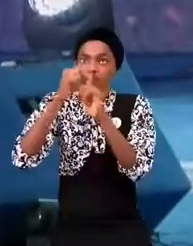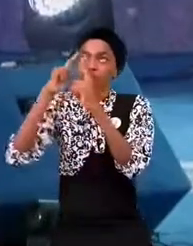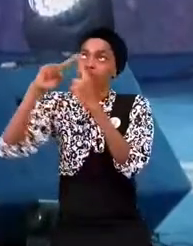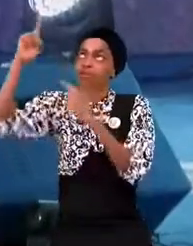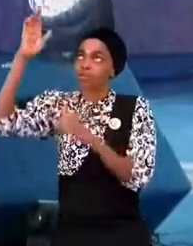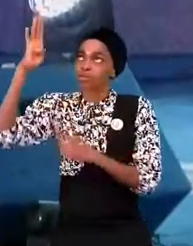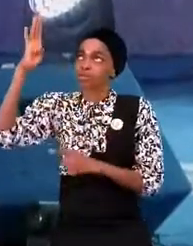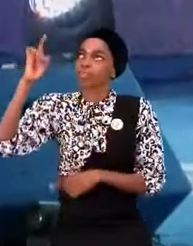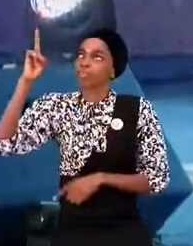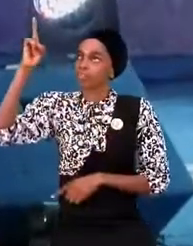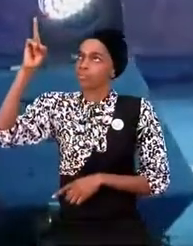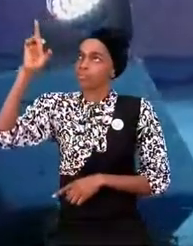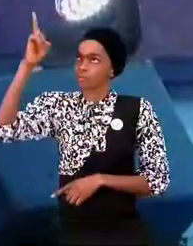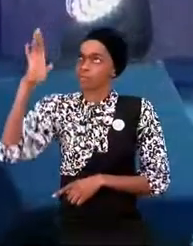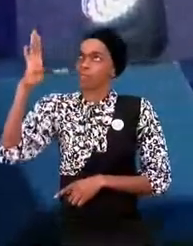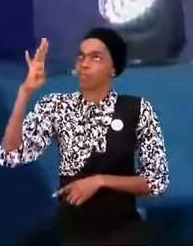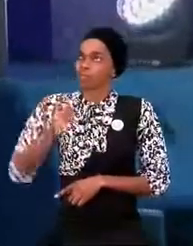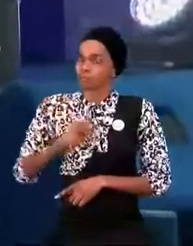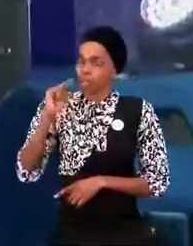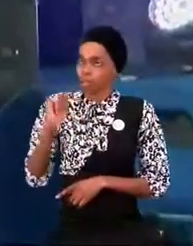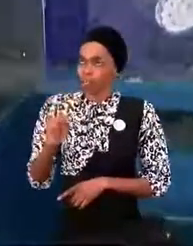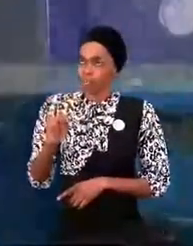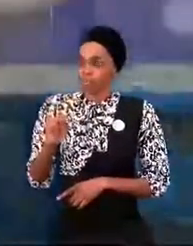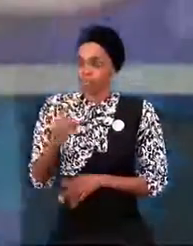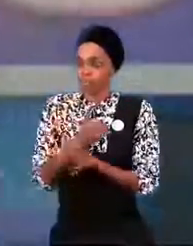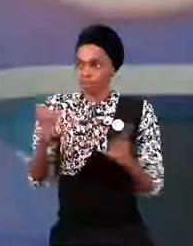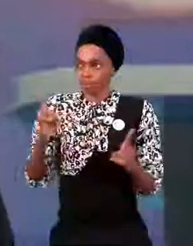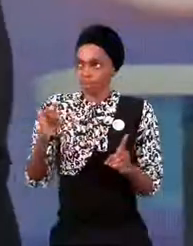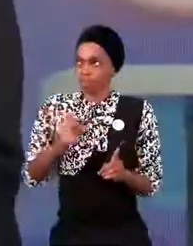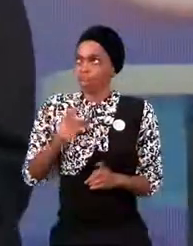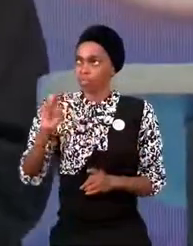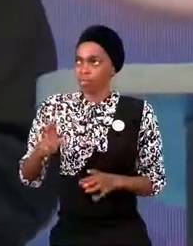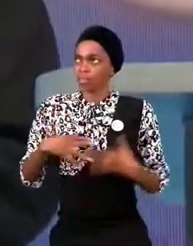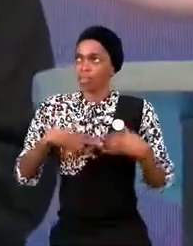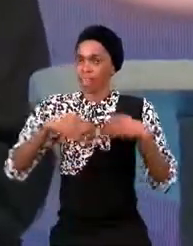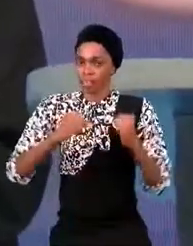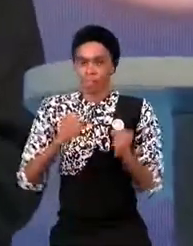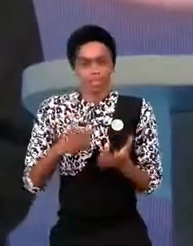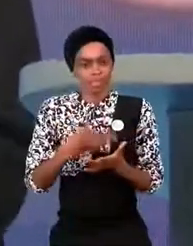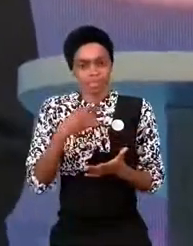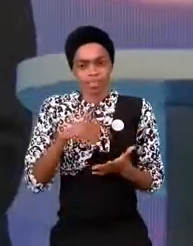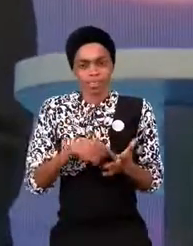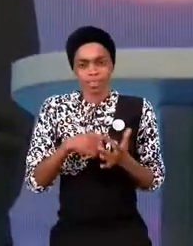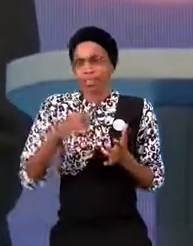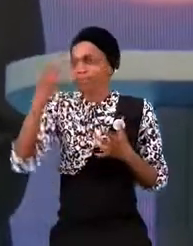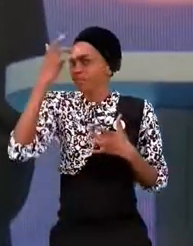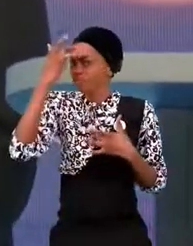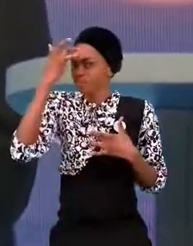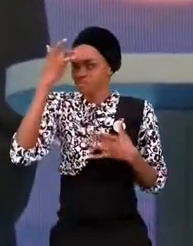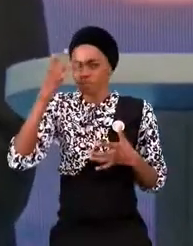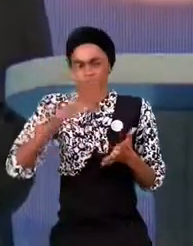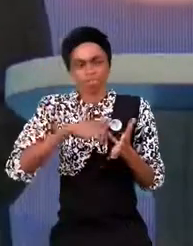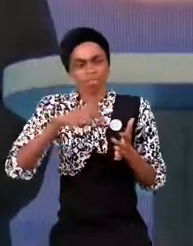as besoin d'une délivrance. Il y a telle maladie, telle infirmité, telle maladie, que je veux que Dieu